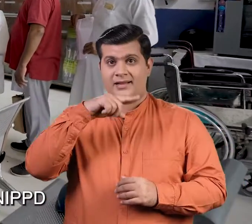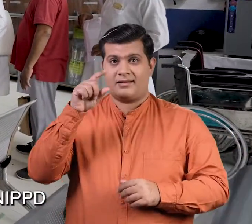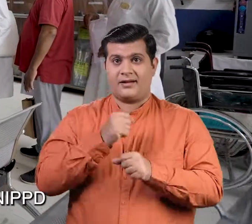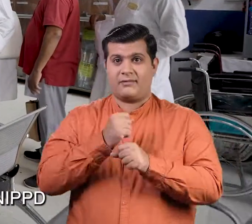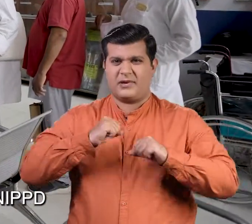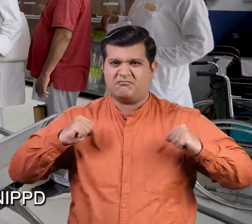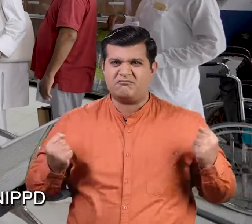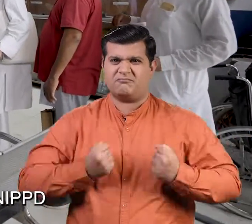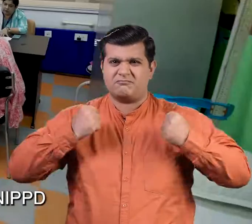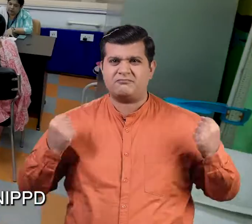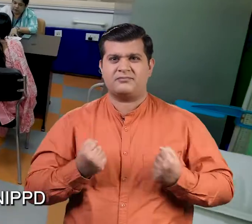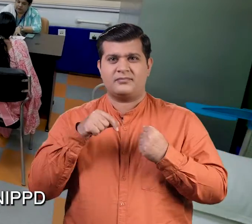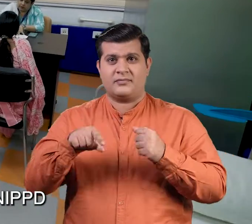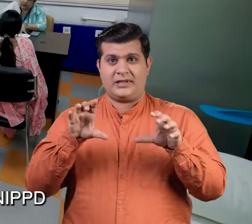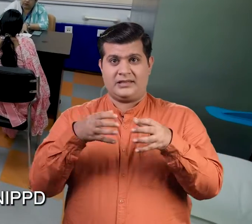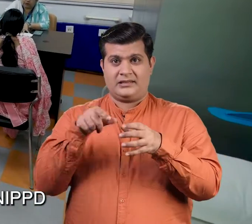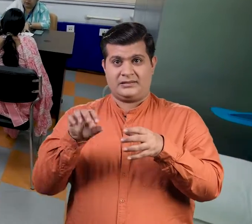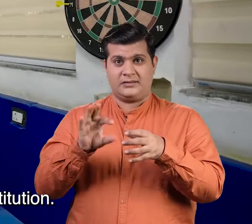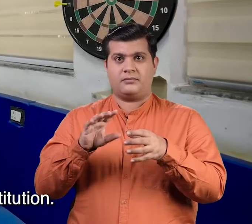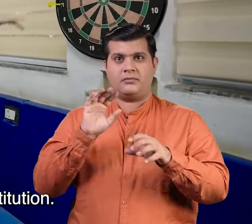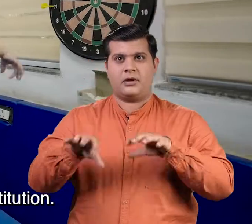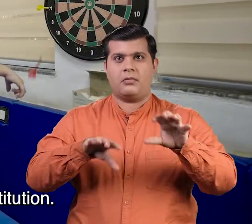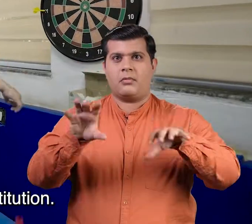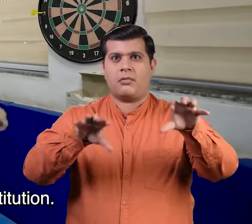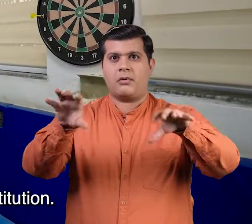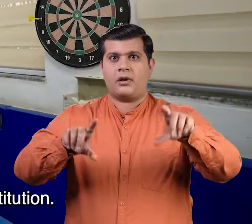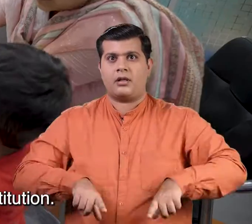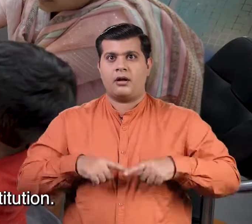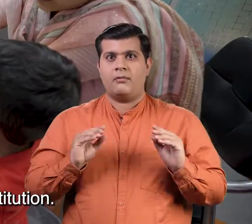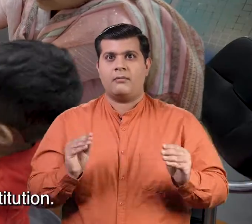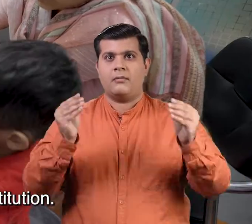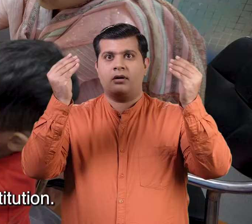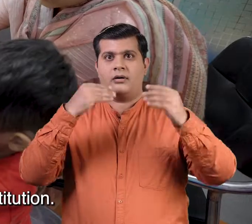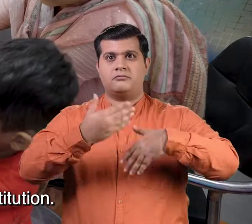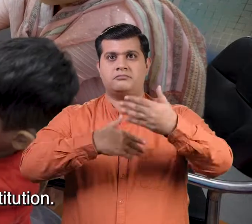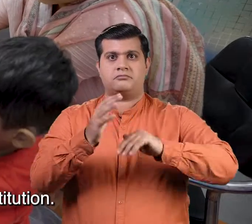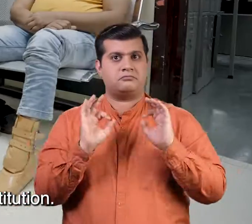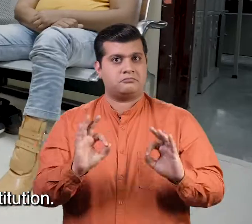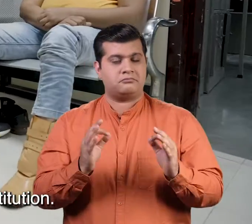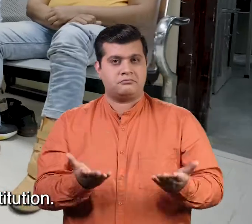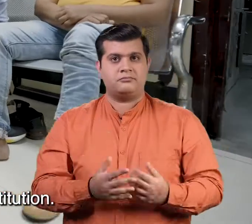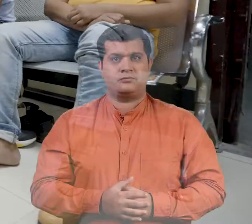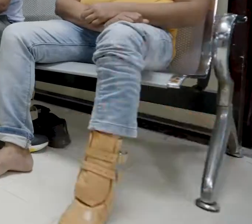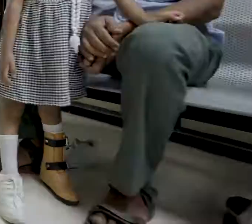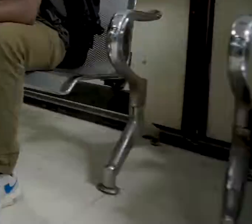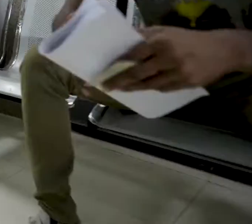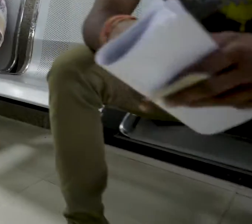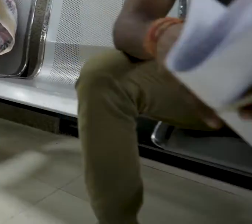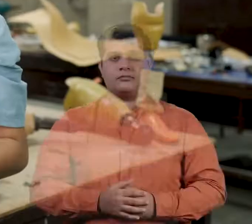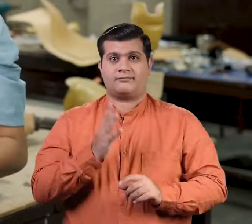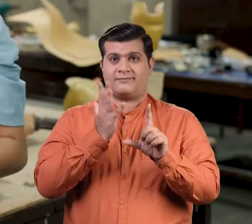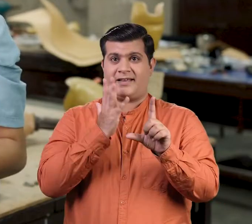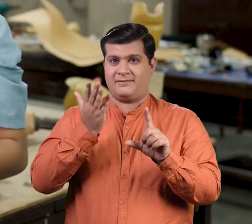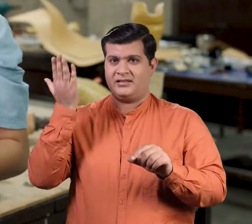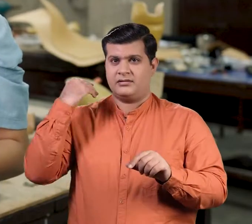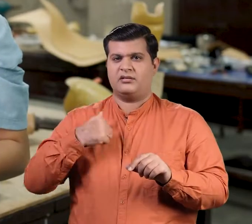भारत सरकार के प्रयासों से PDUNI-PPD अब अधिक जीवंत और गतिशील संस्थान बनकर उभर रहा है।